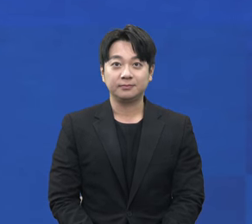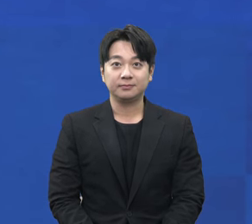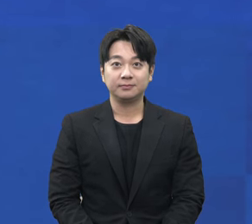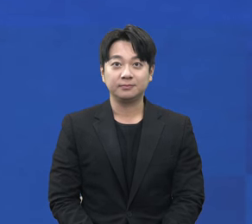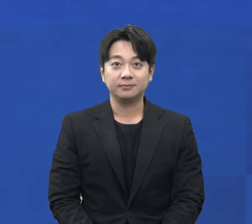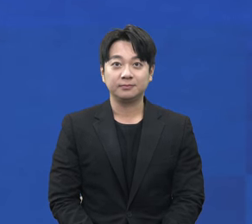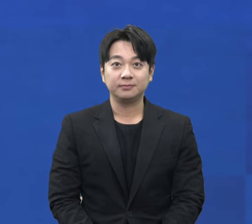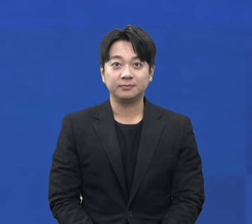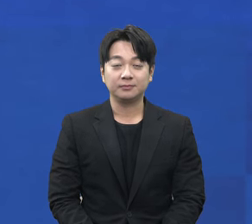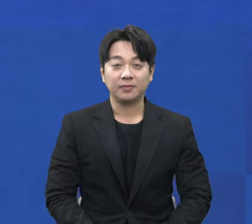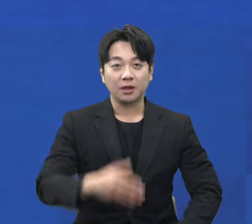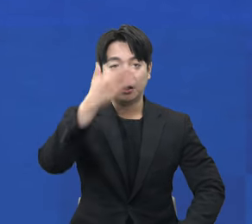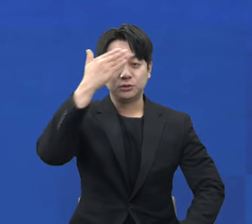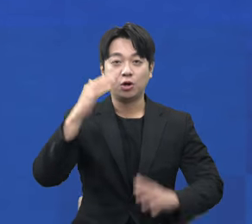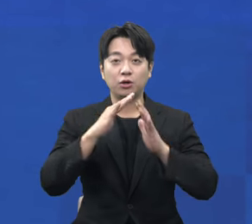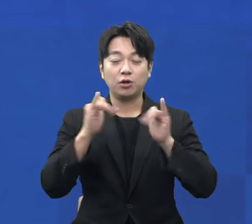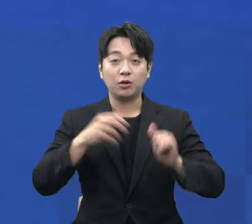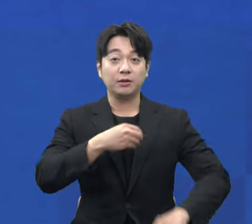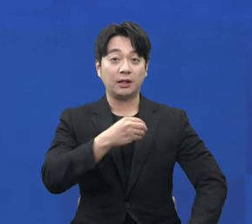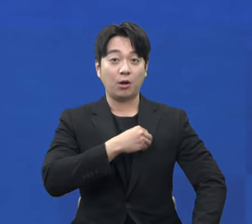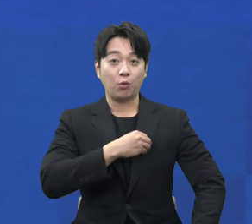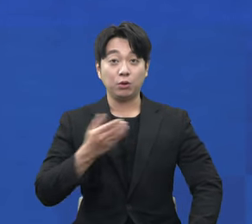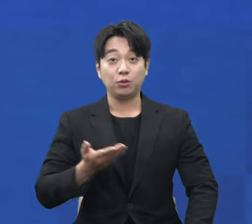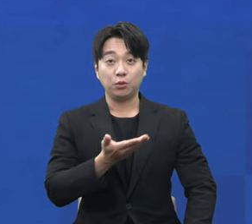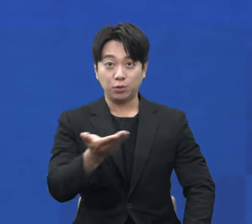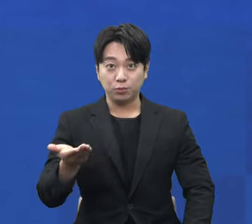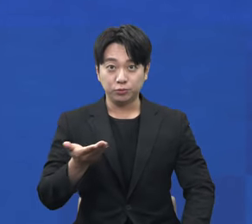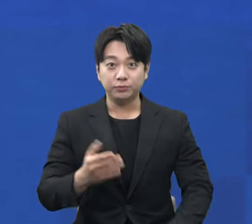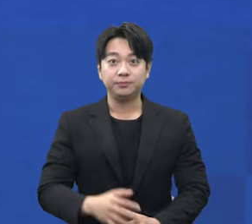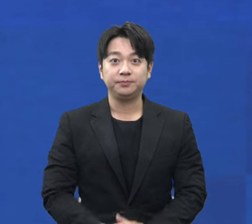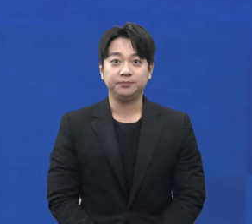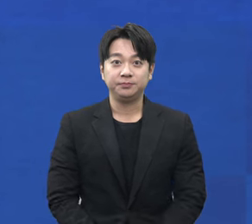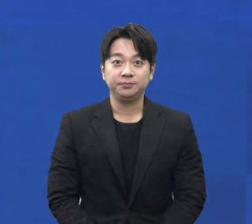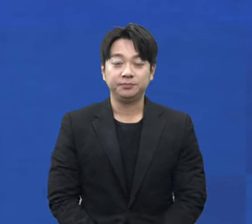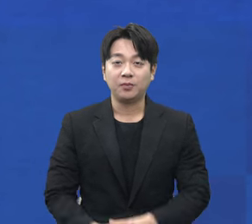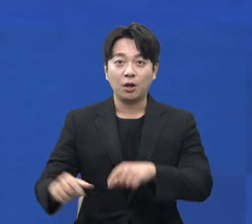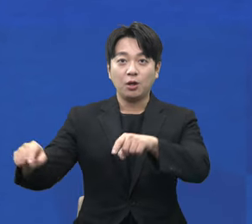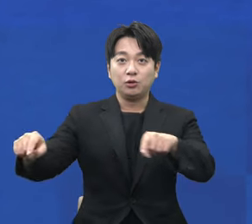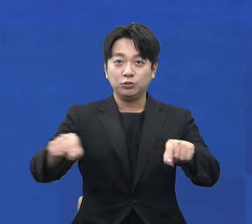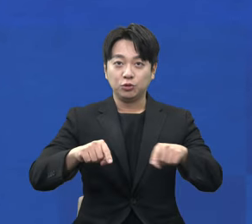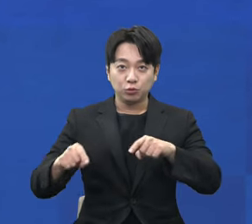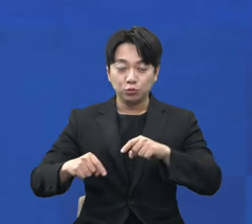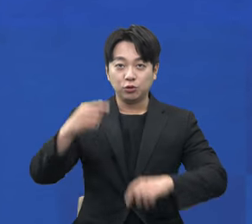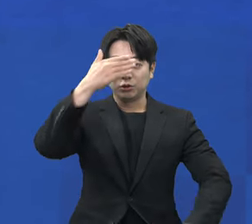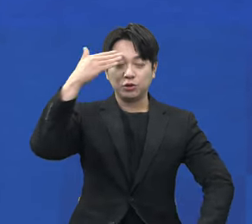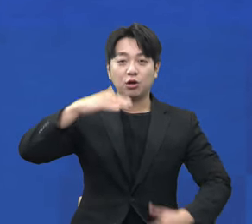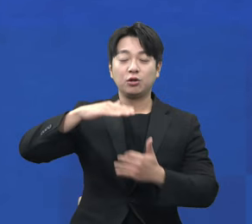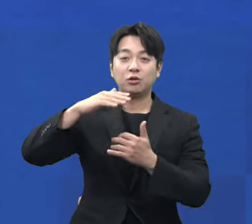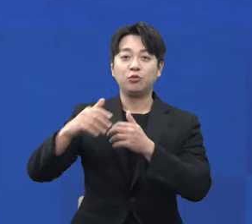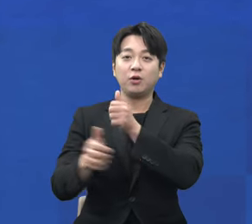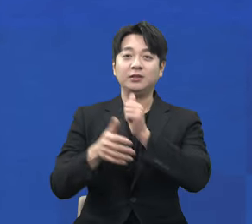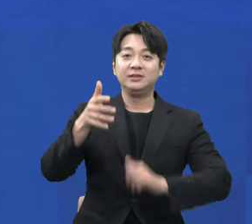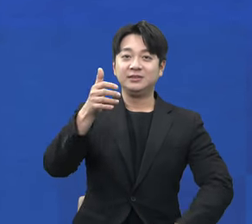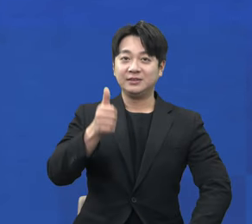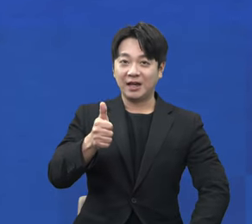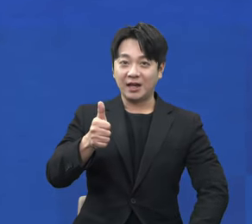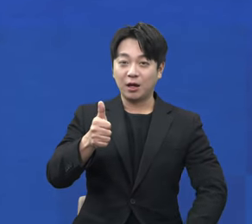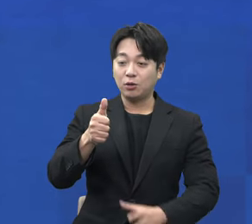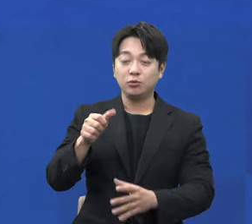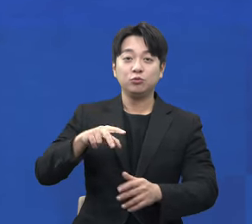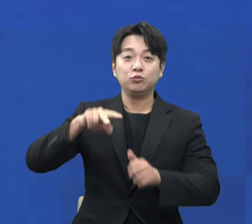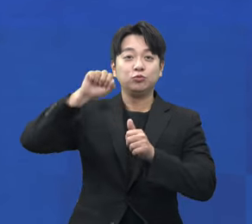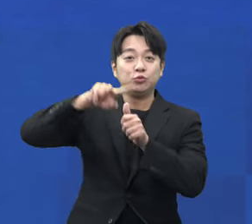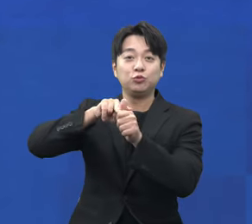존경하는 청년 당원 동지 여러분, 직전 17개 시도당 청년위원장들의 단일 대표 기호 3번